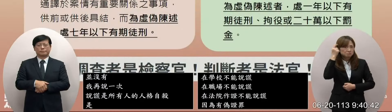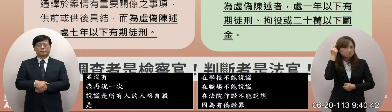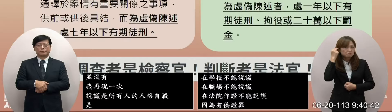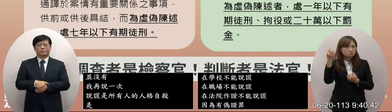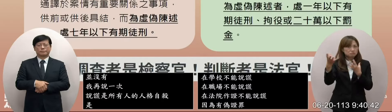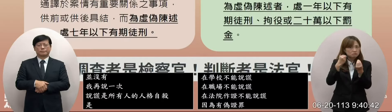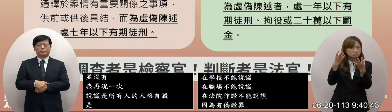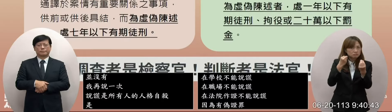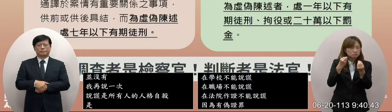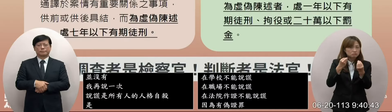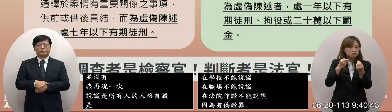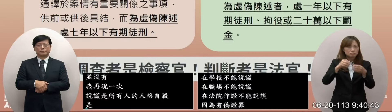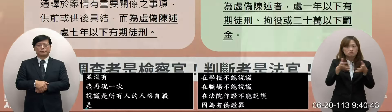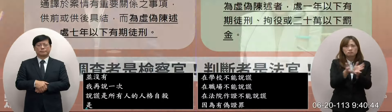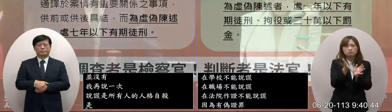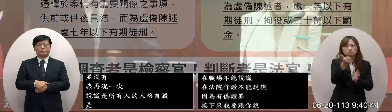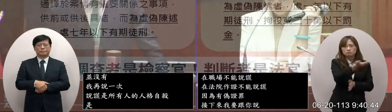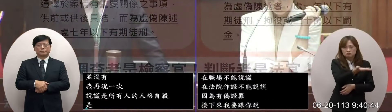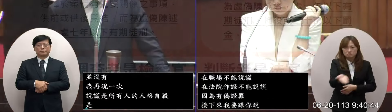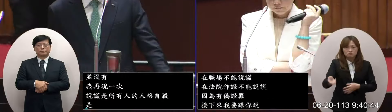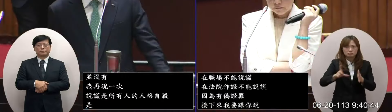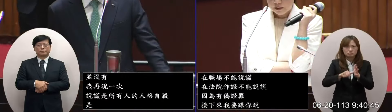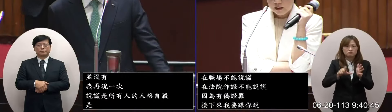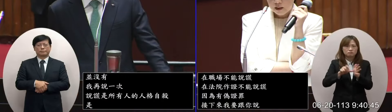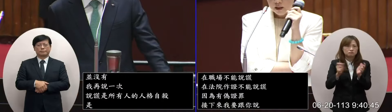站来，时间暂停。